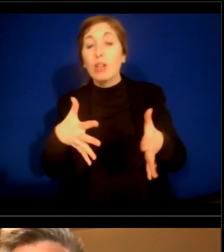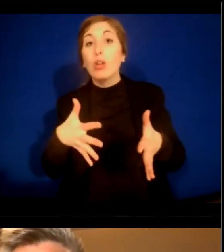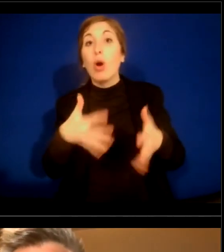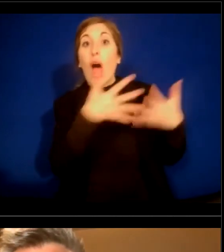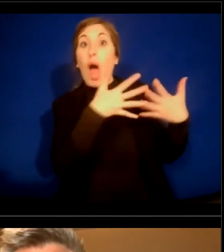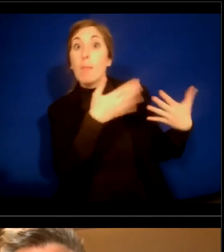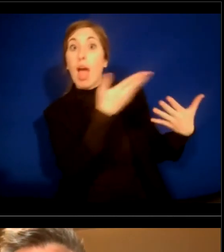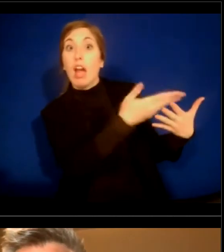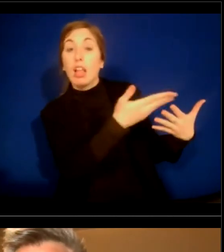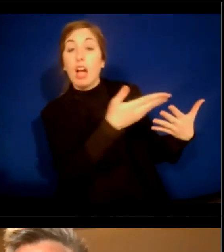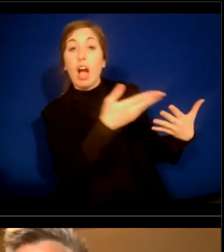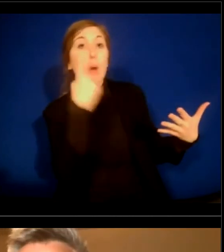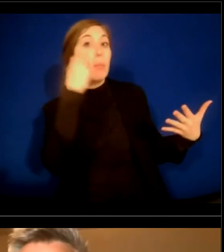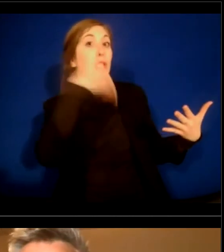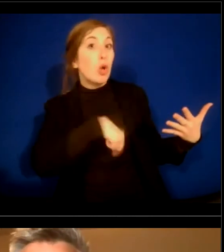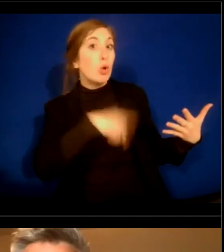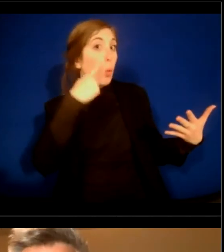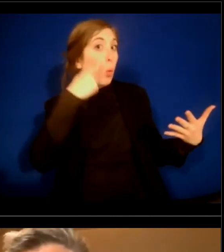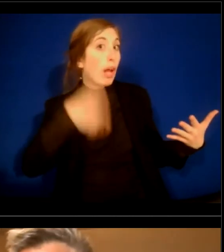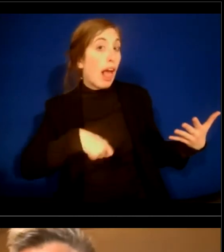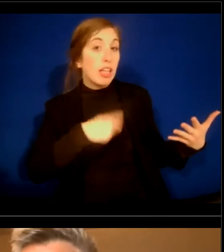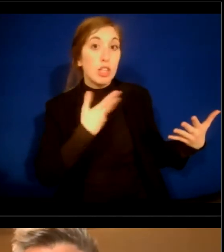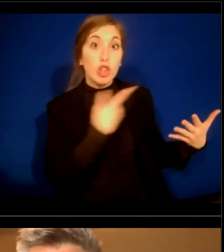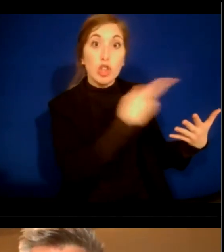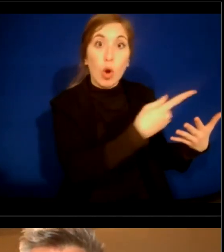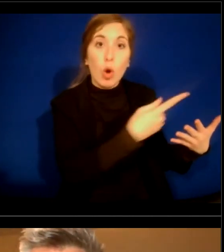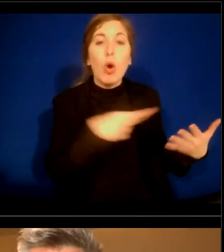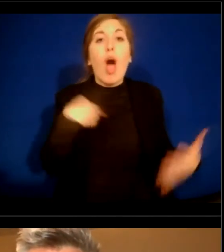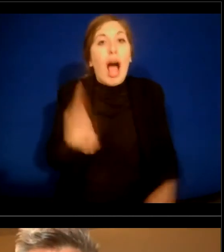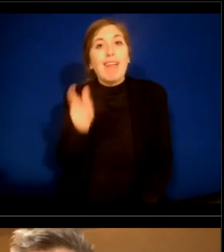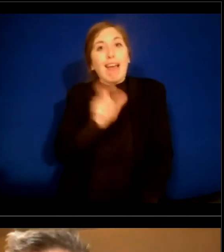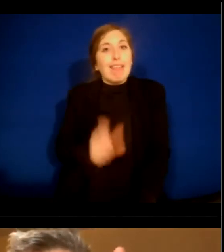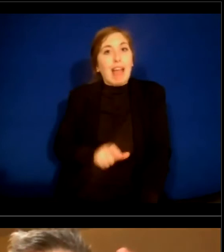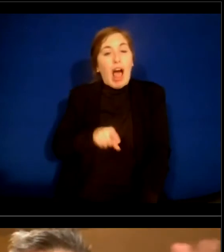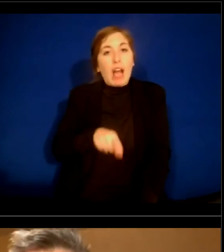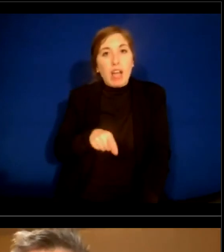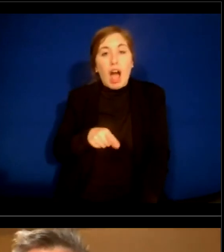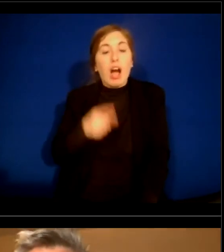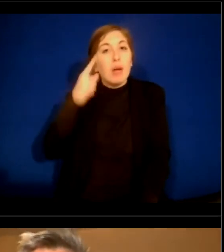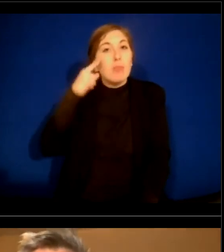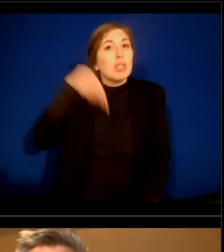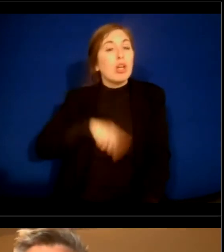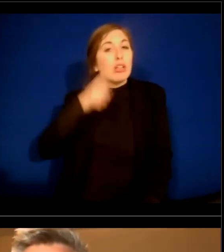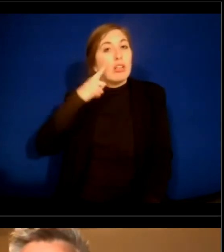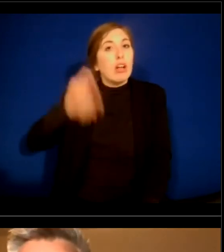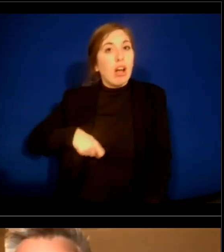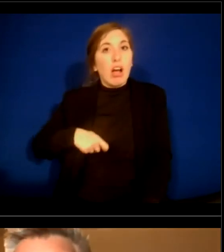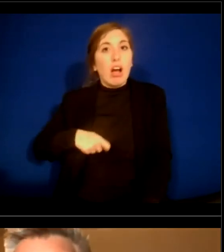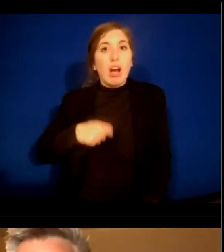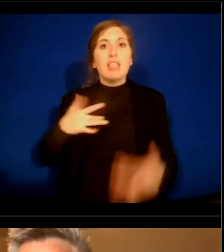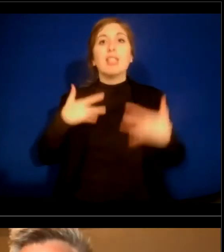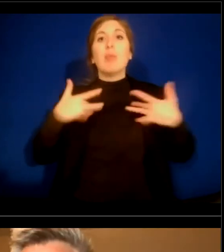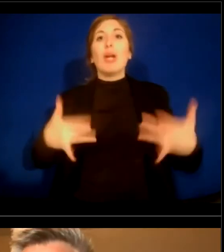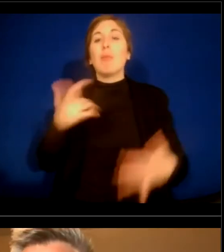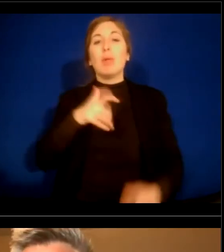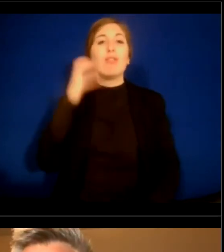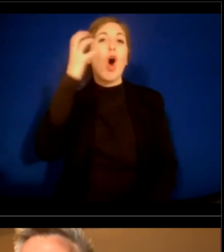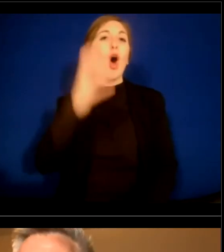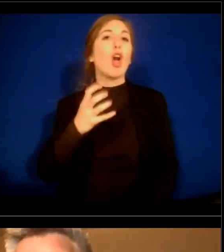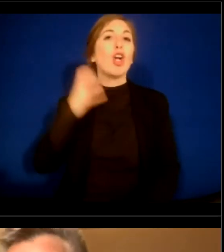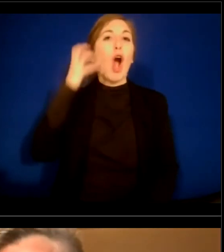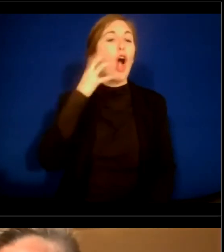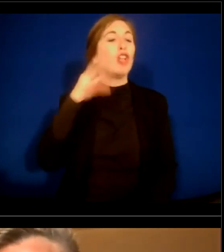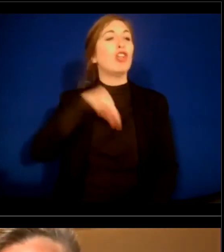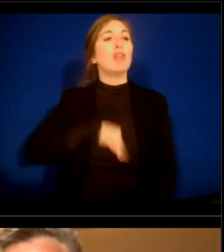delle complessità che questo implica, previene il fatto che magari a un certo punto questa situazione possa